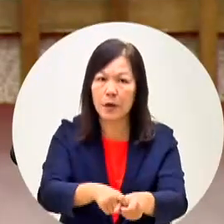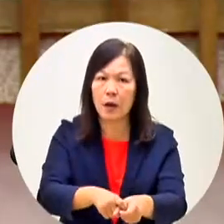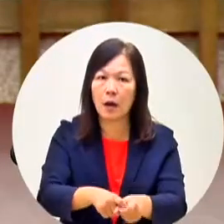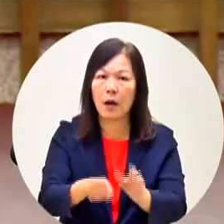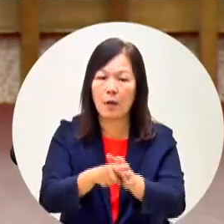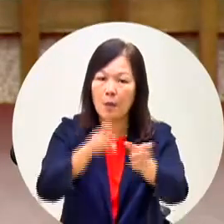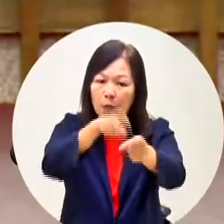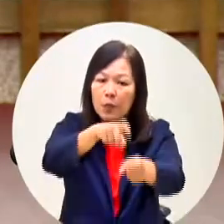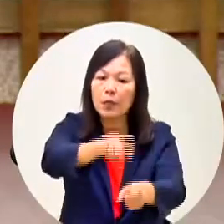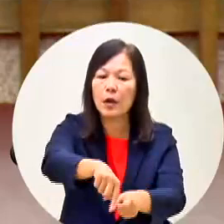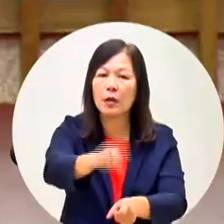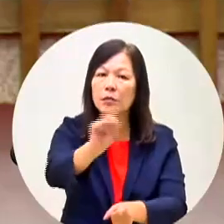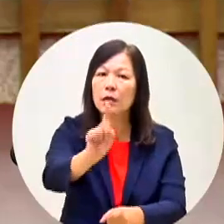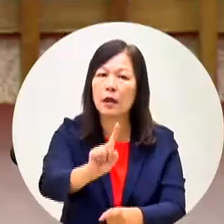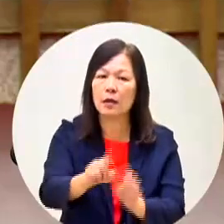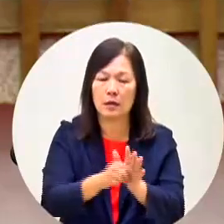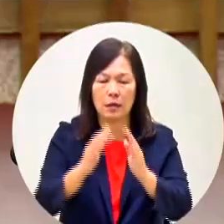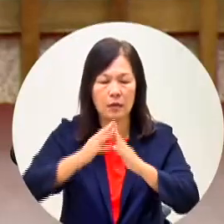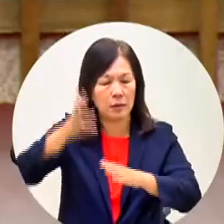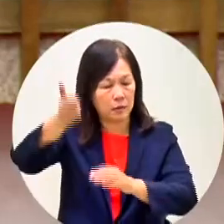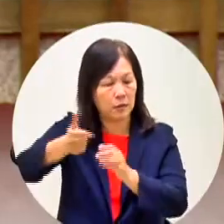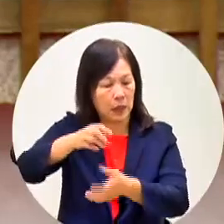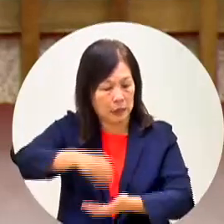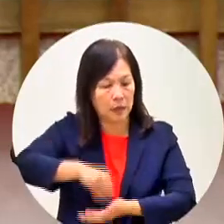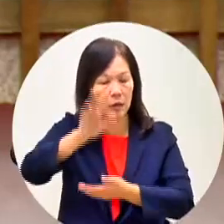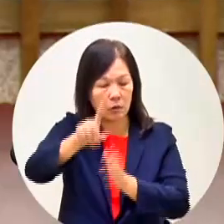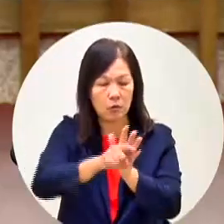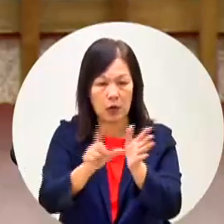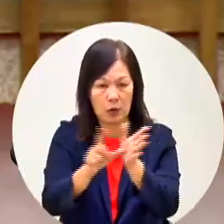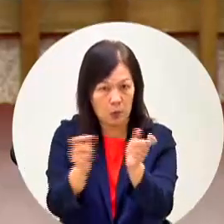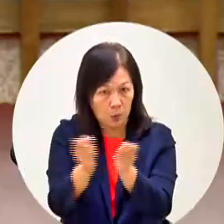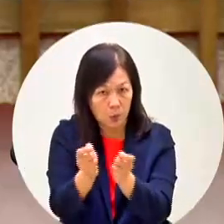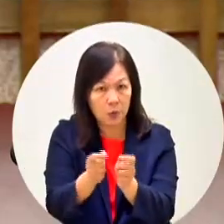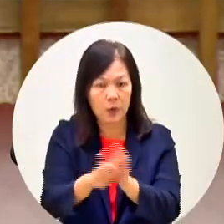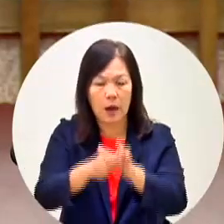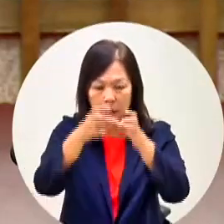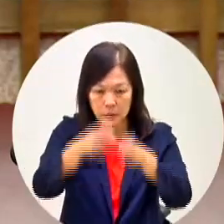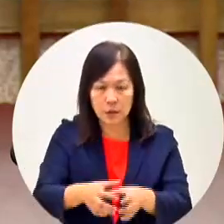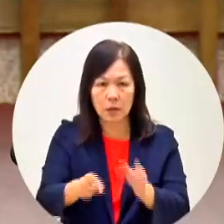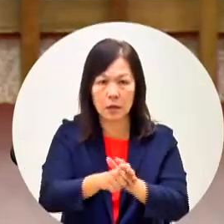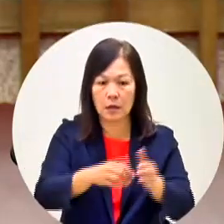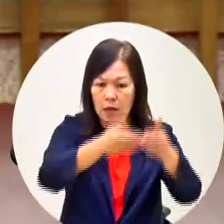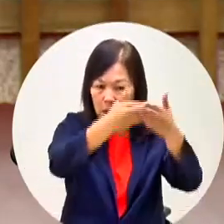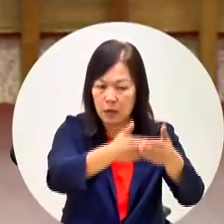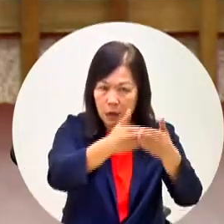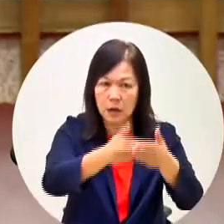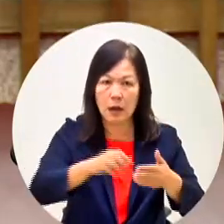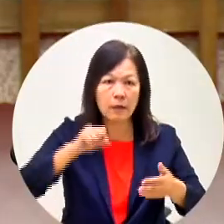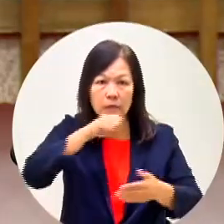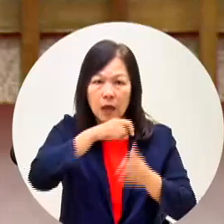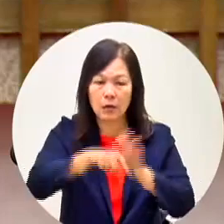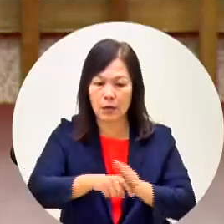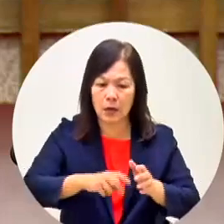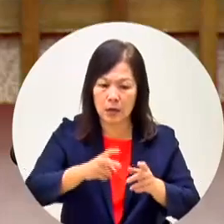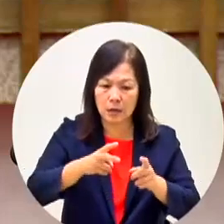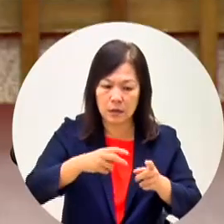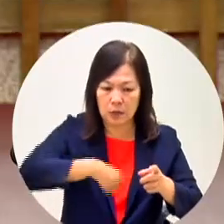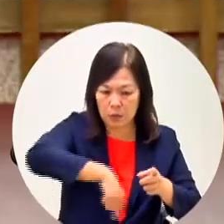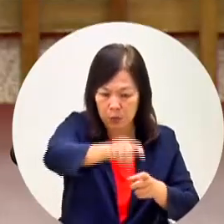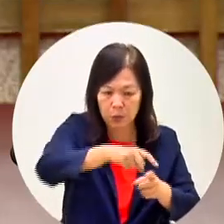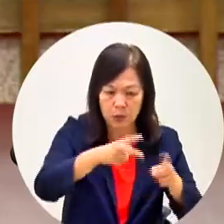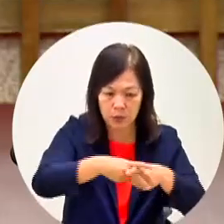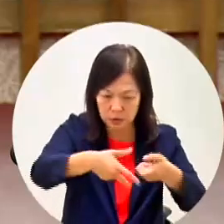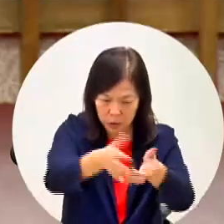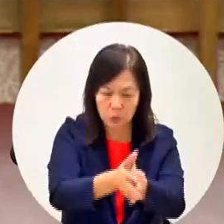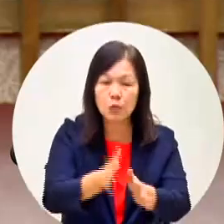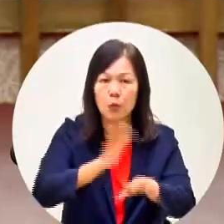到，在最短的时间要成立两岸的一个小组，工作小组，在这个小组当这